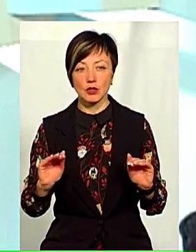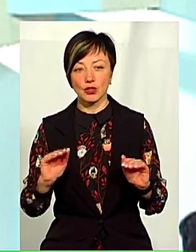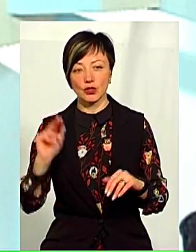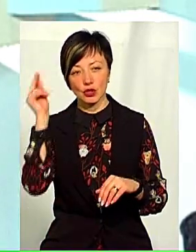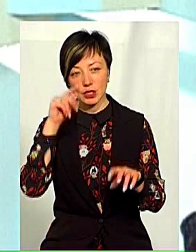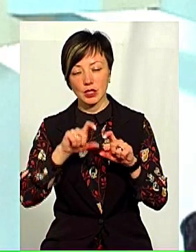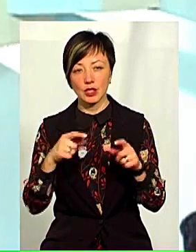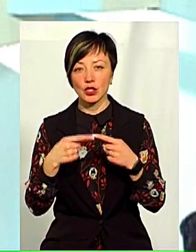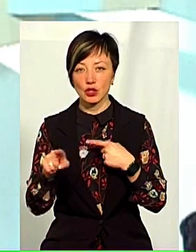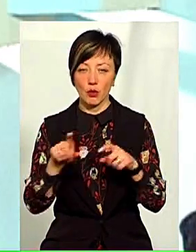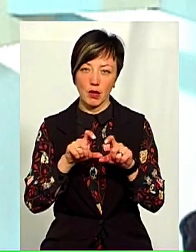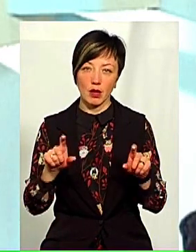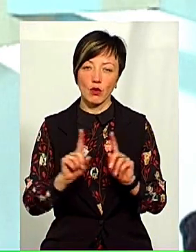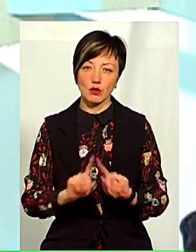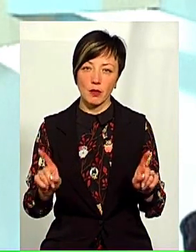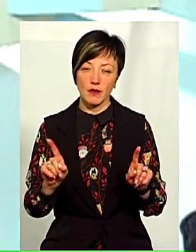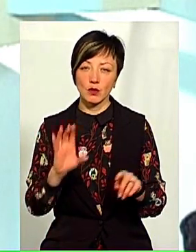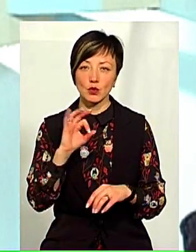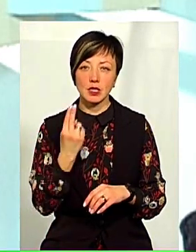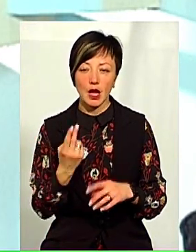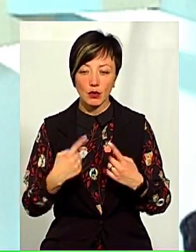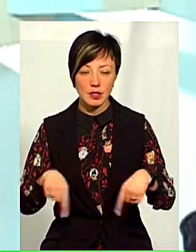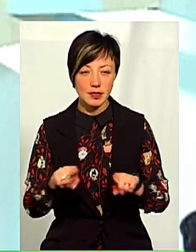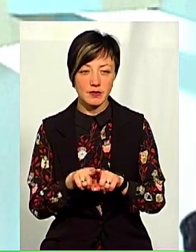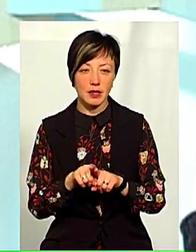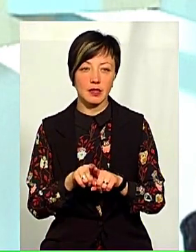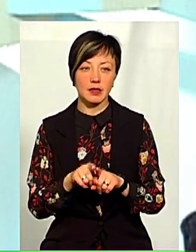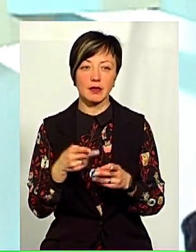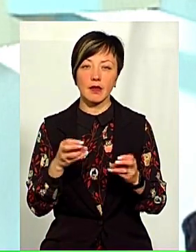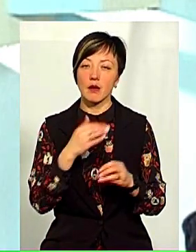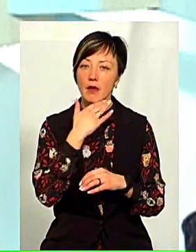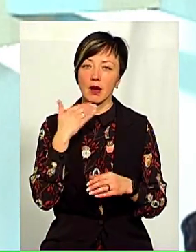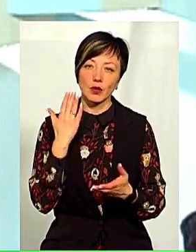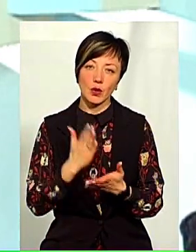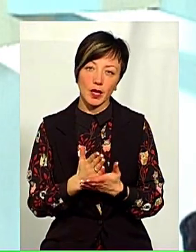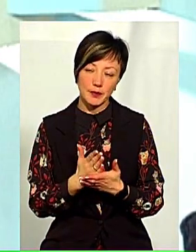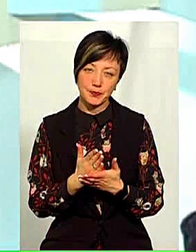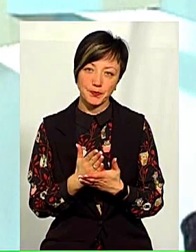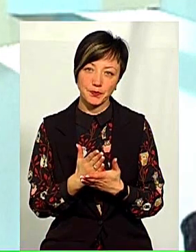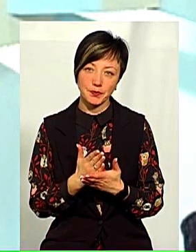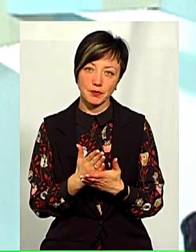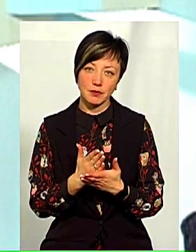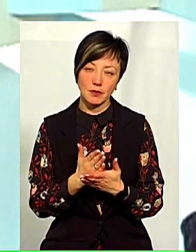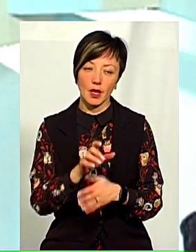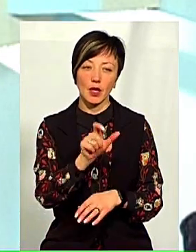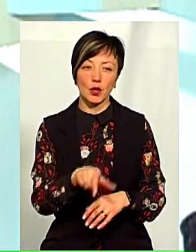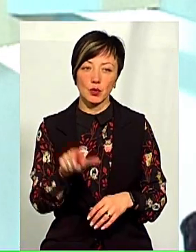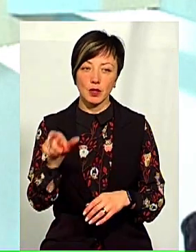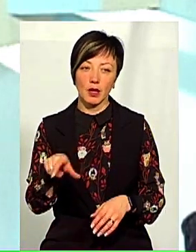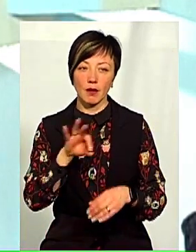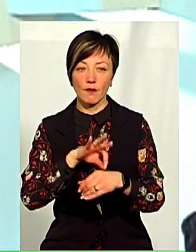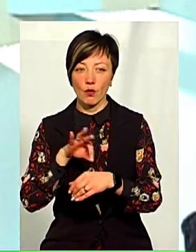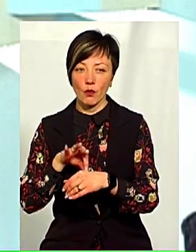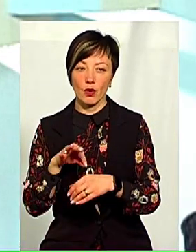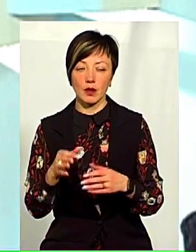шкільних та інших об'єктів, особливо соціальної сфери, напевно, там, де багато є, перебувають людей, хворих